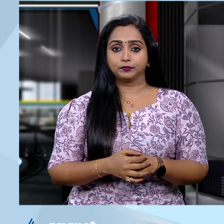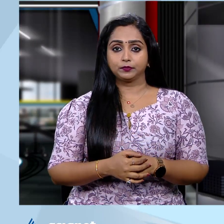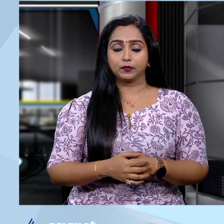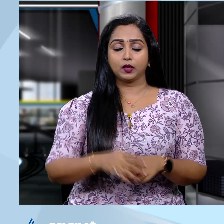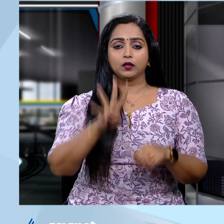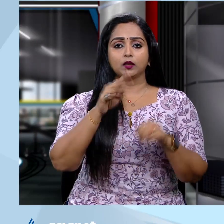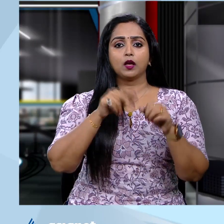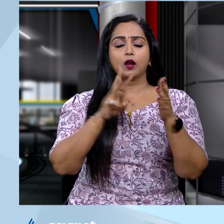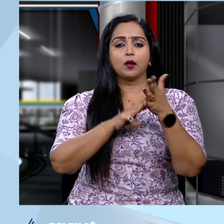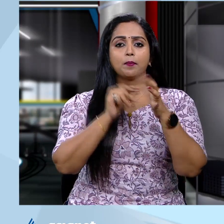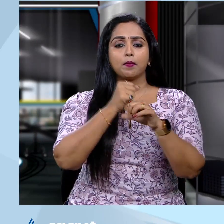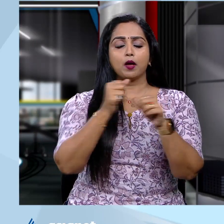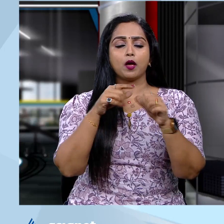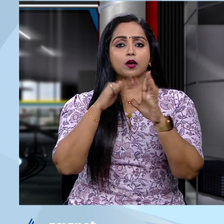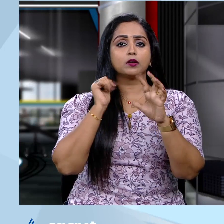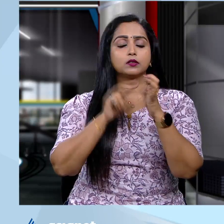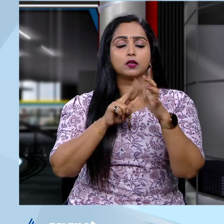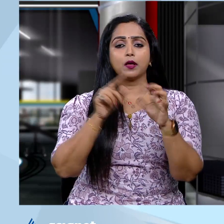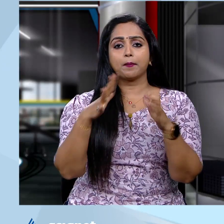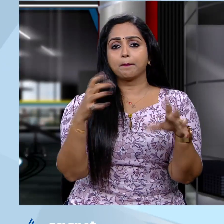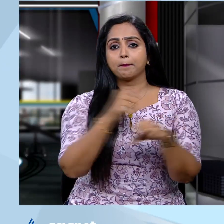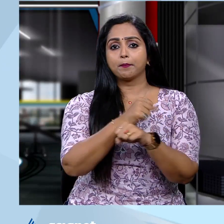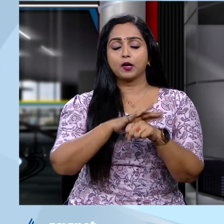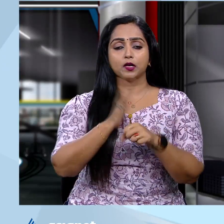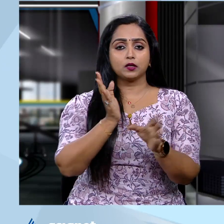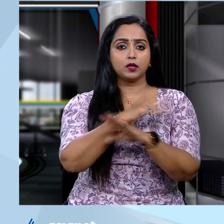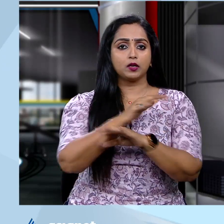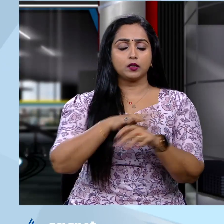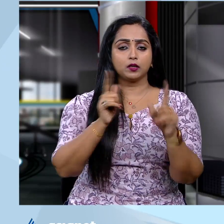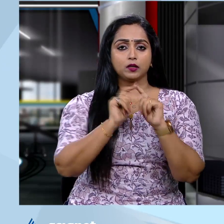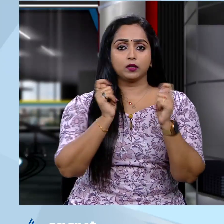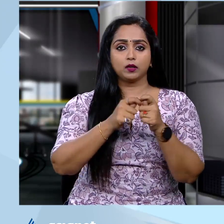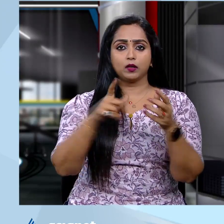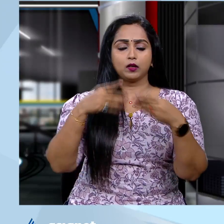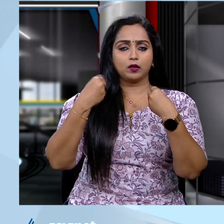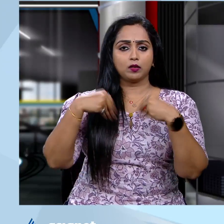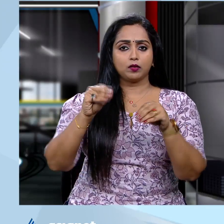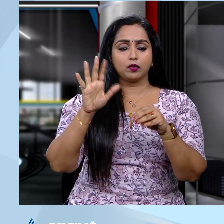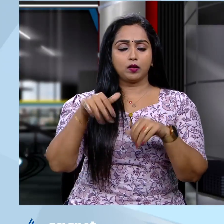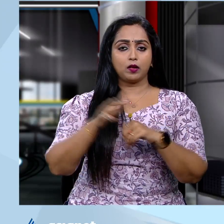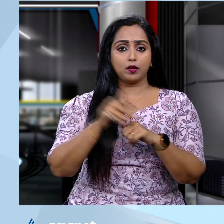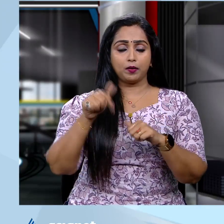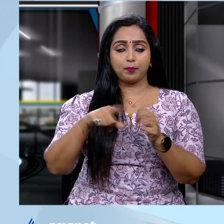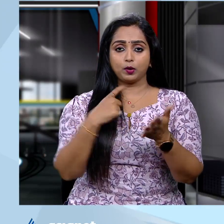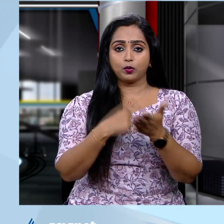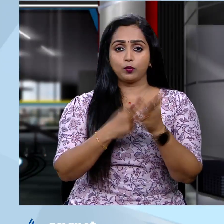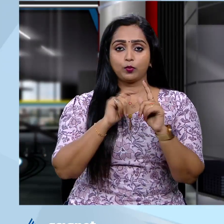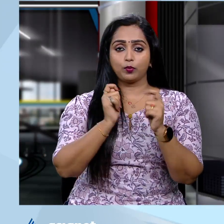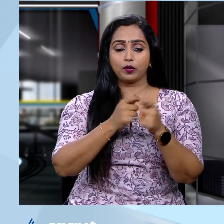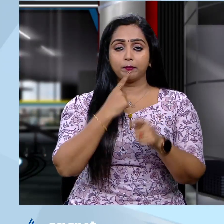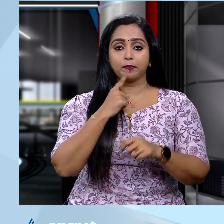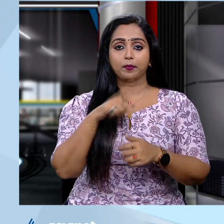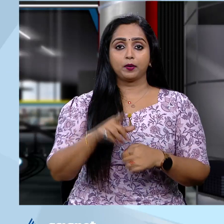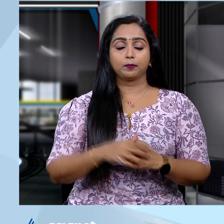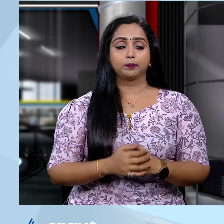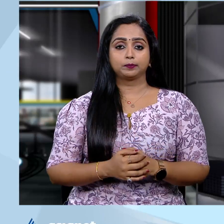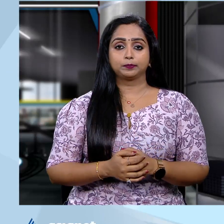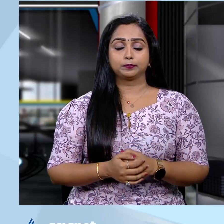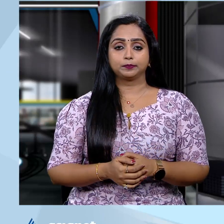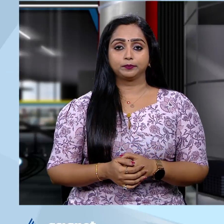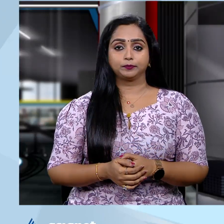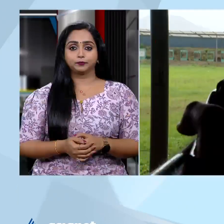മാഗസിനുകളും നഷ്ടപ്പെട്ടിട്ടുണ്ട്. തൊട്ട് മുൻപുണ്ടായിരുന്ന ഭരണസമിതി അനധികൃതമായി ഇവ വിൽപ്പന നടത്തിയെന്നാണ് നിലവിലെ ഭരണസമിതിയുടെ ആക്ഷേപം.